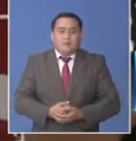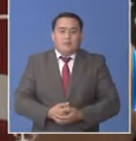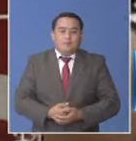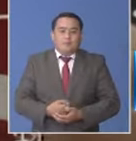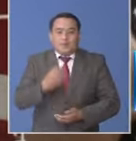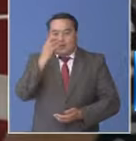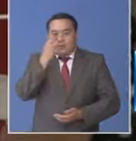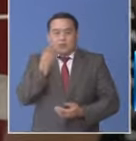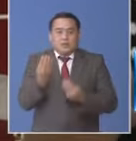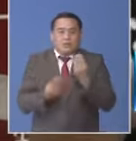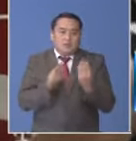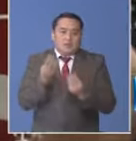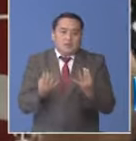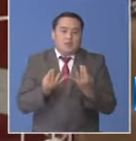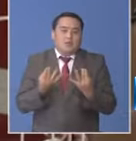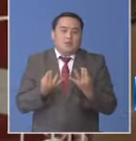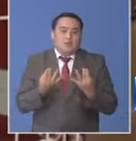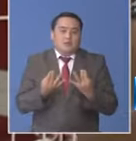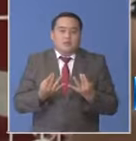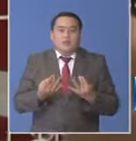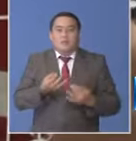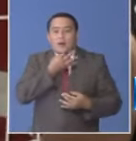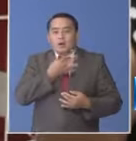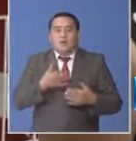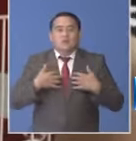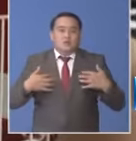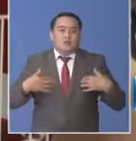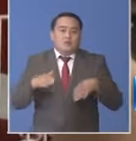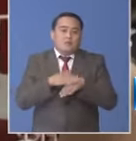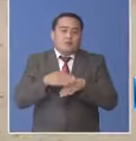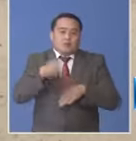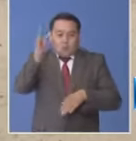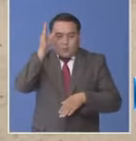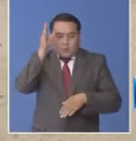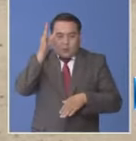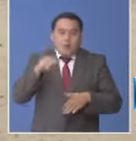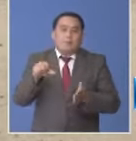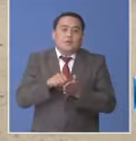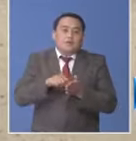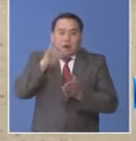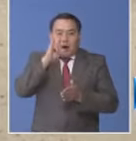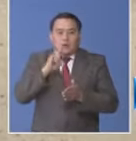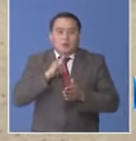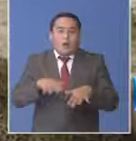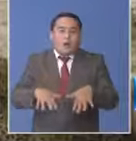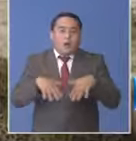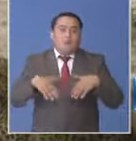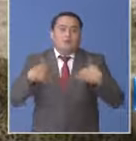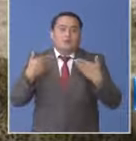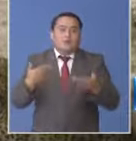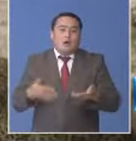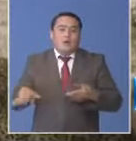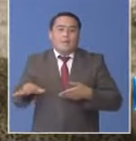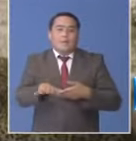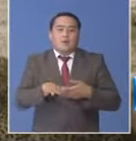Цирк очень интересный. Больше всего мне понравились животные. Они очень милые и умные. Представление казахстанской публике цирк предлагает на